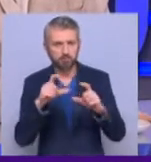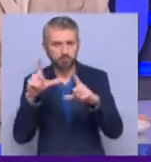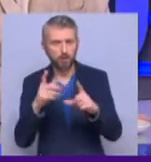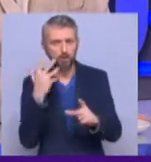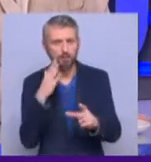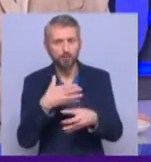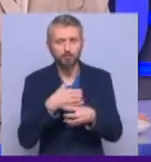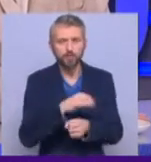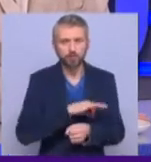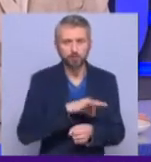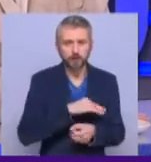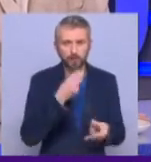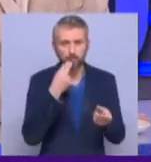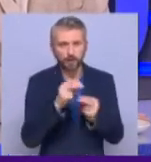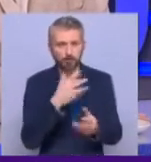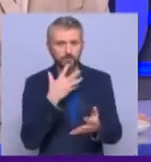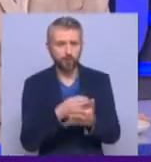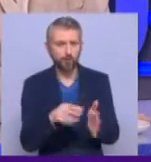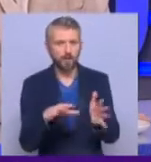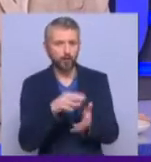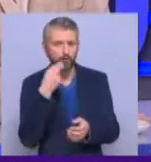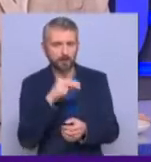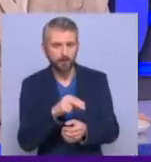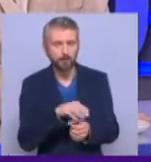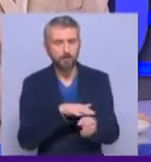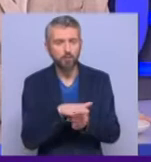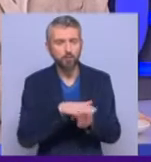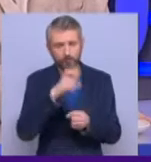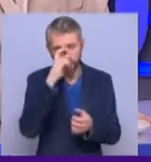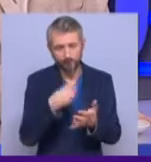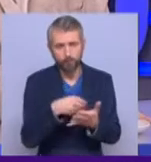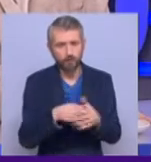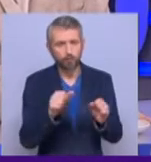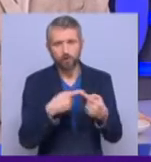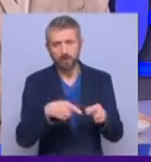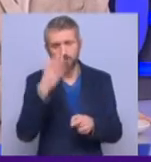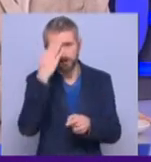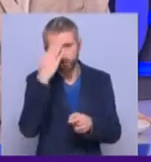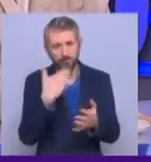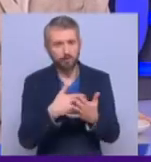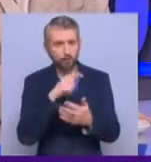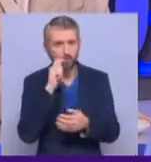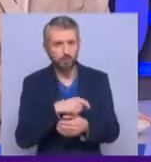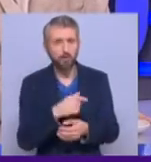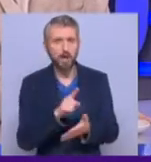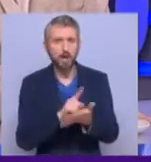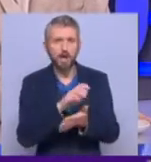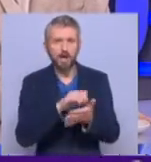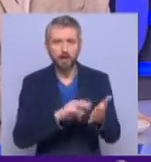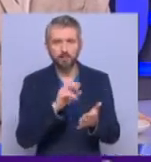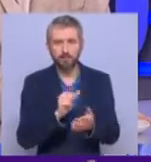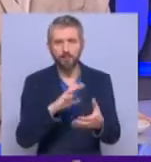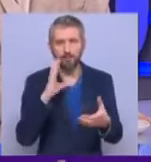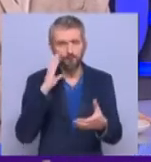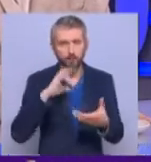скорочувати споживання, покращувати свою енергоефективність. Тому що наповнювати державний бюджет можна іншими способами. Наприклад, у нас в Україні там рента на вугілля, вона найнижча у